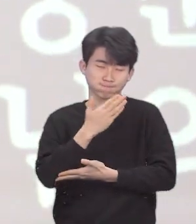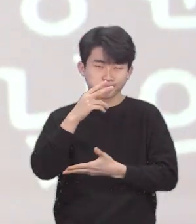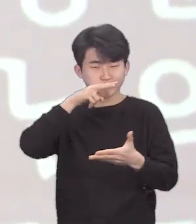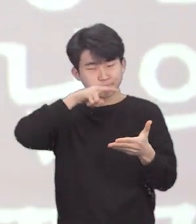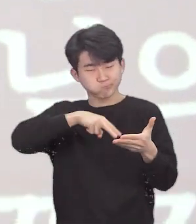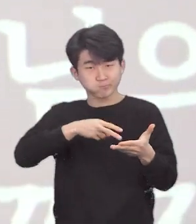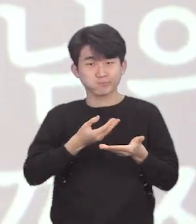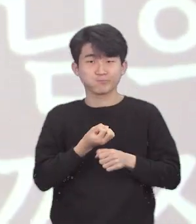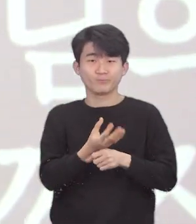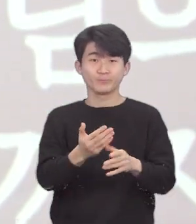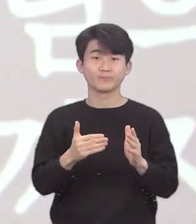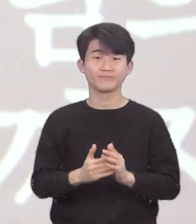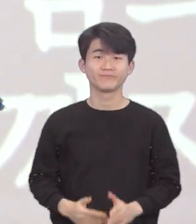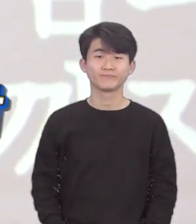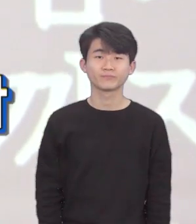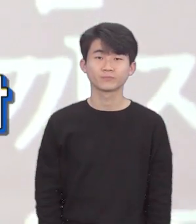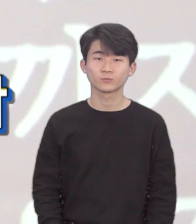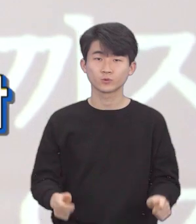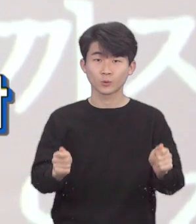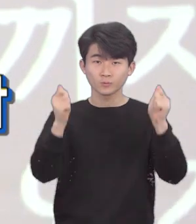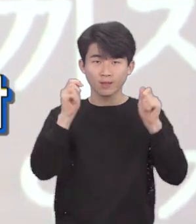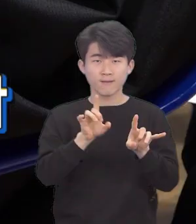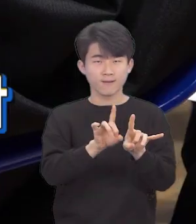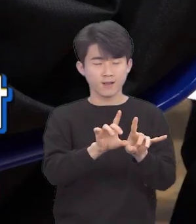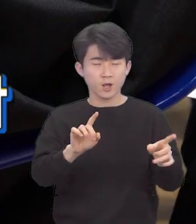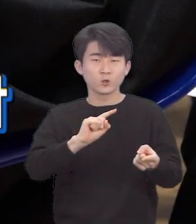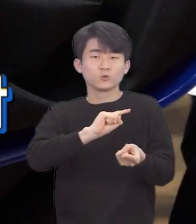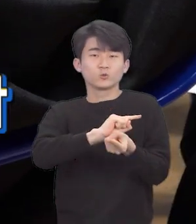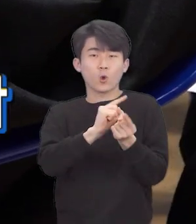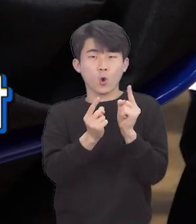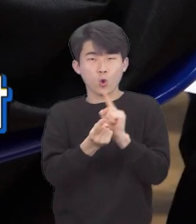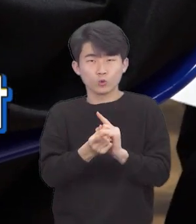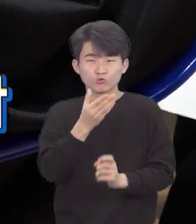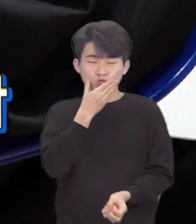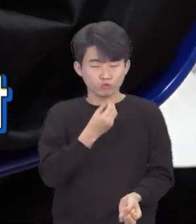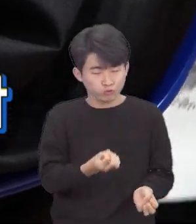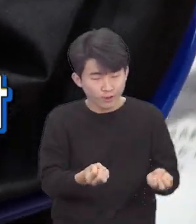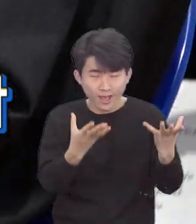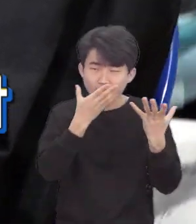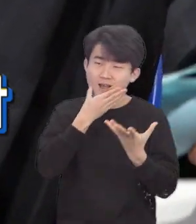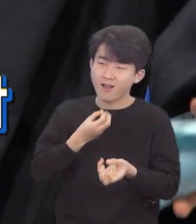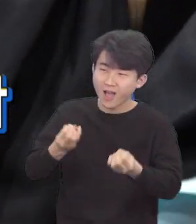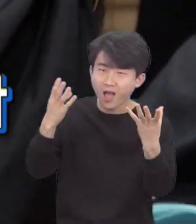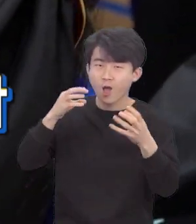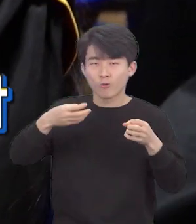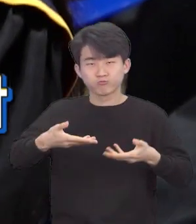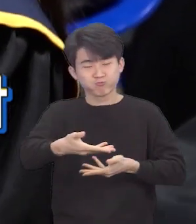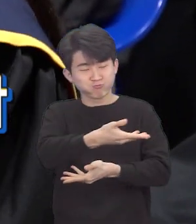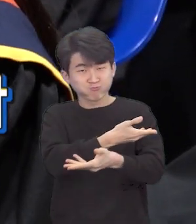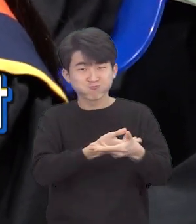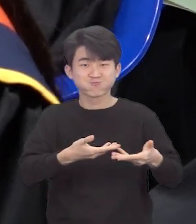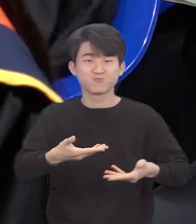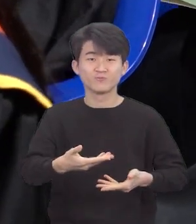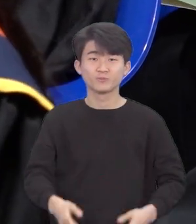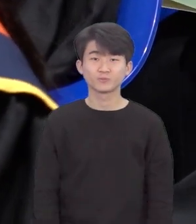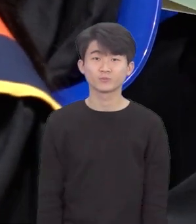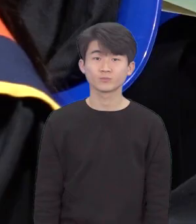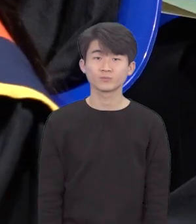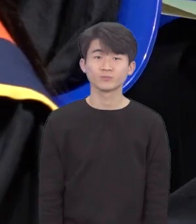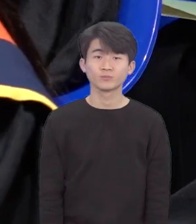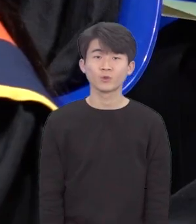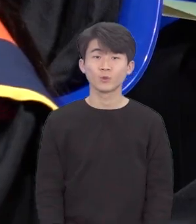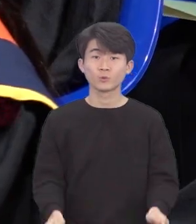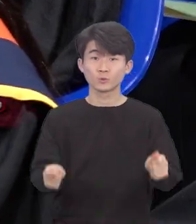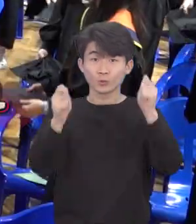졸업식을 이어가는데요. 졸업생 한 명 한 명 새로운 출발을 축하하고 진심을 나누는 시간.